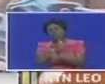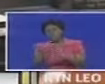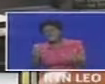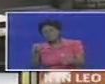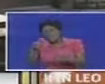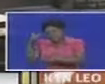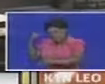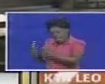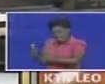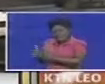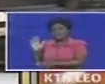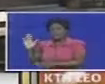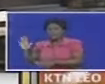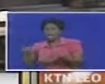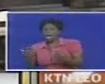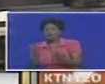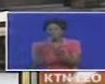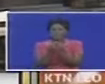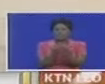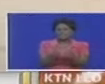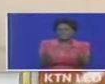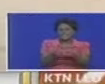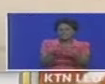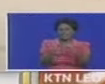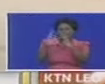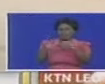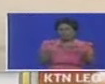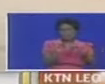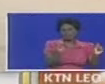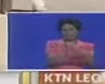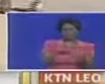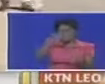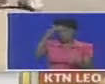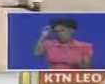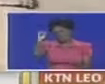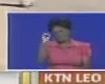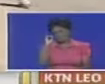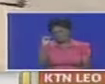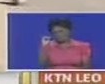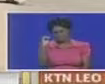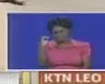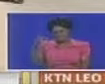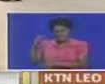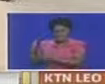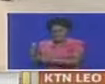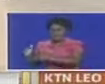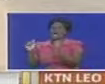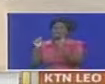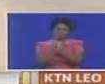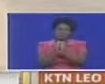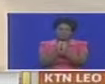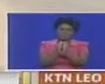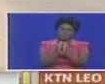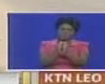nao kama ilivyopendekezwa kupitia mpango wa nyumba kumi. Hiyo sijui. Oh, majirani kumi. Oh,